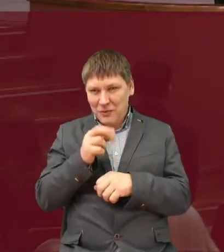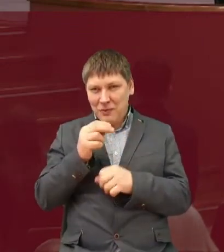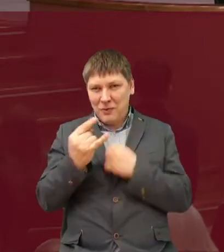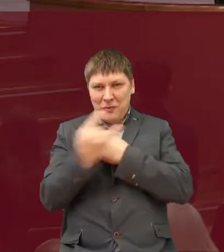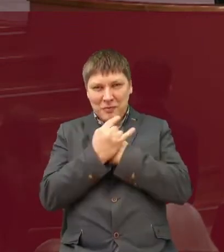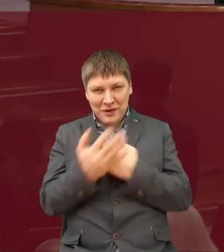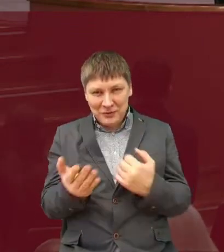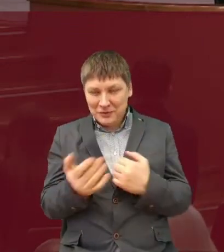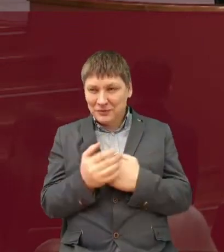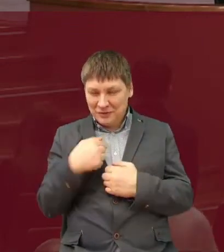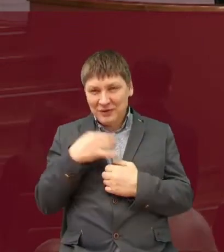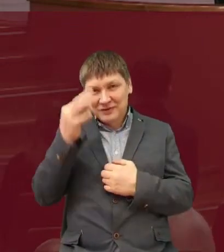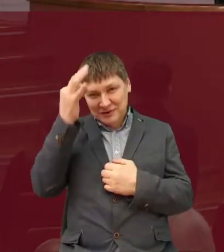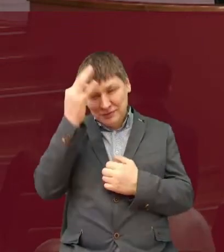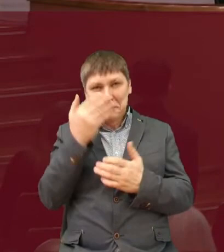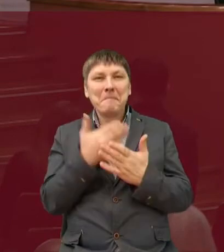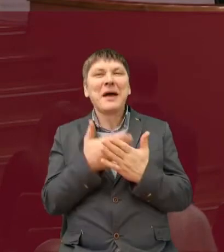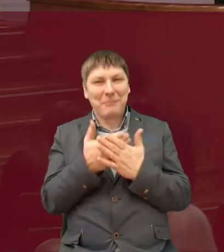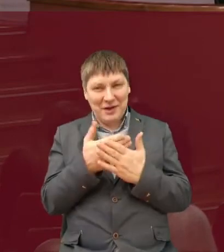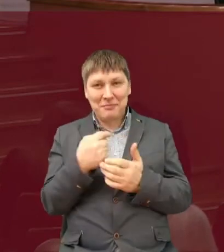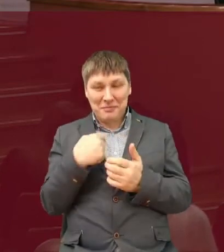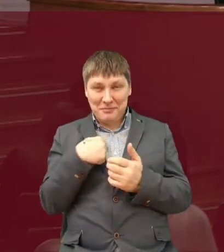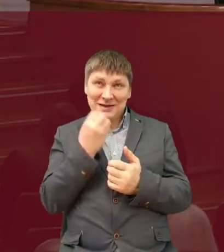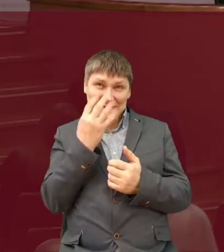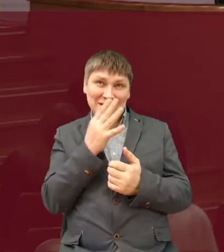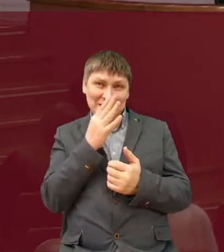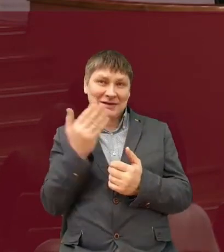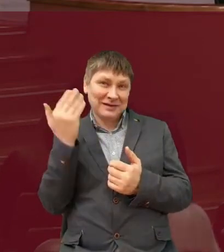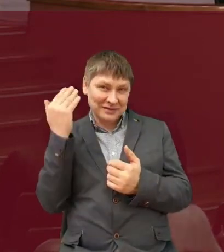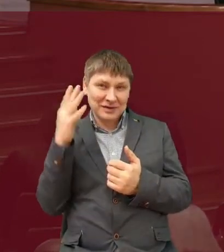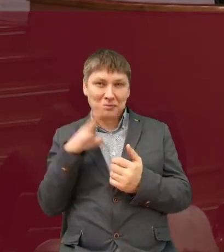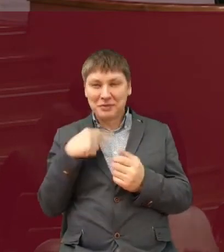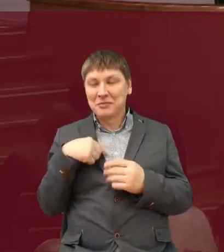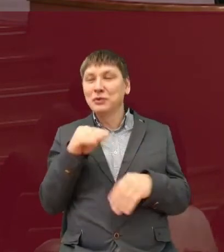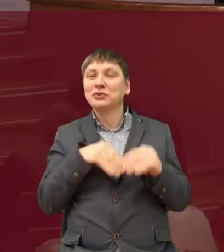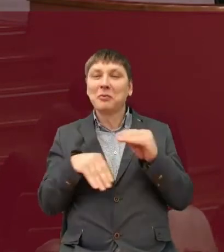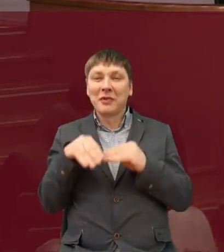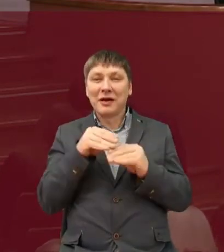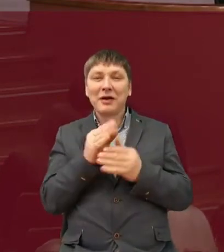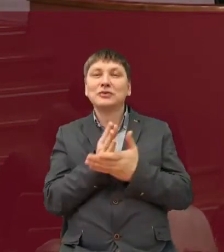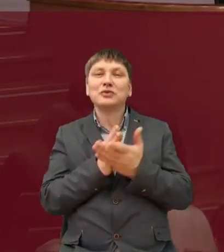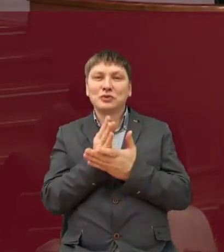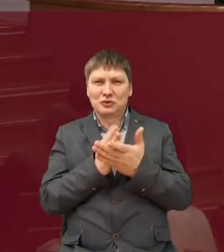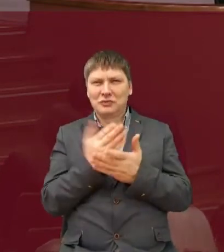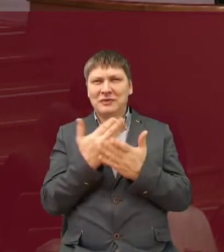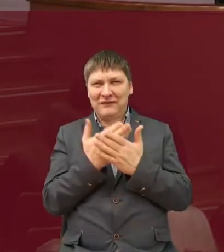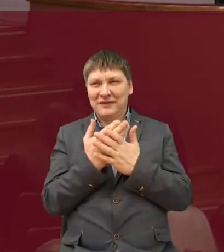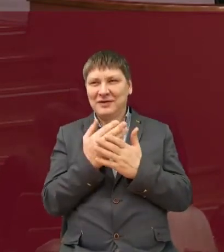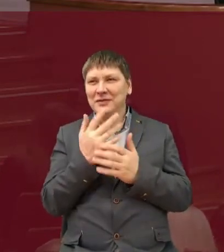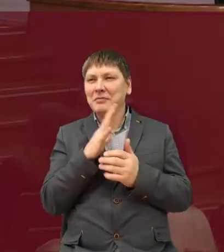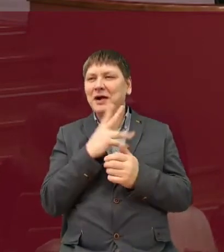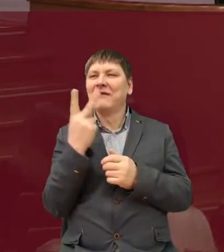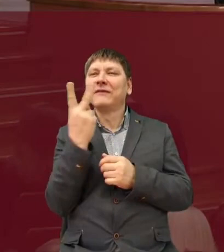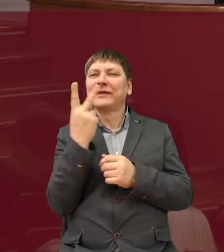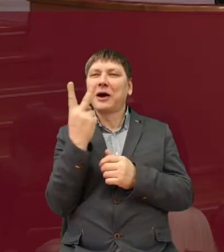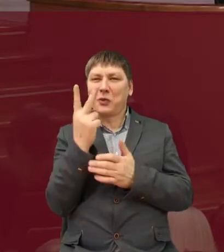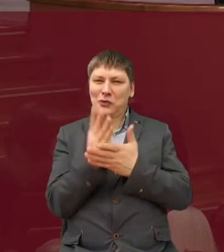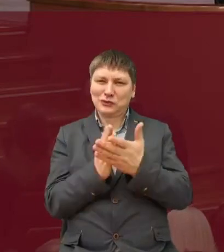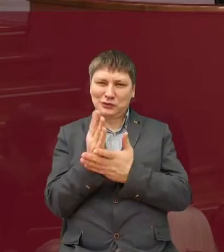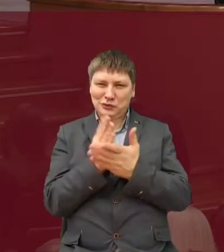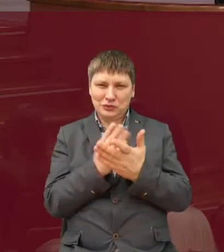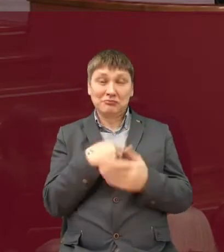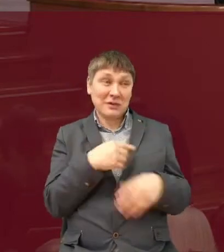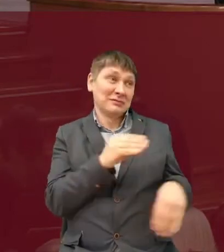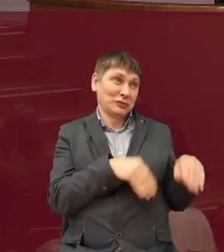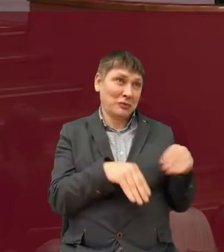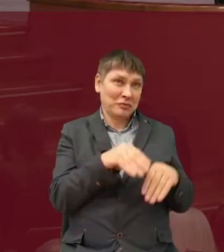сколько-то лет назад а мы собирались на богослужение Наверное это было второе богослужение и мы собирались